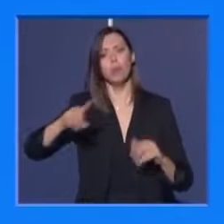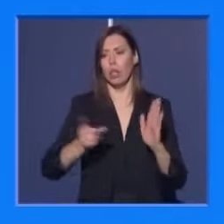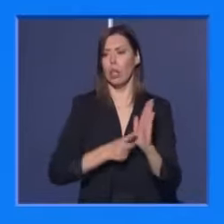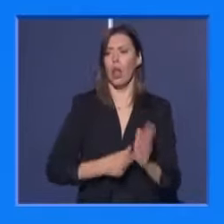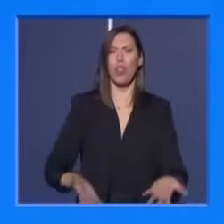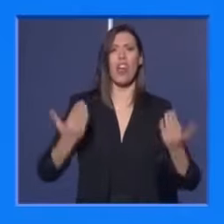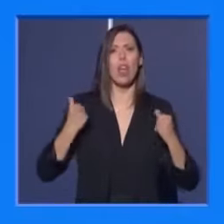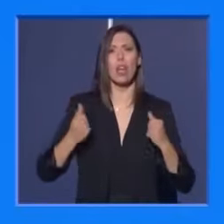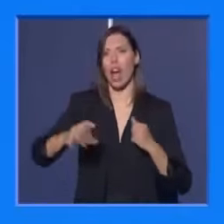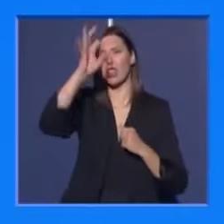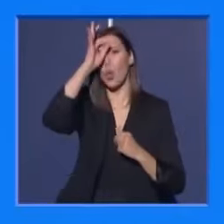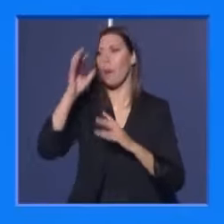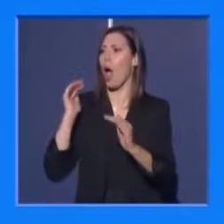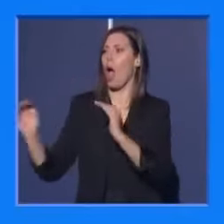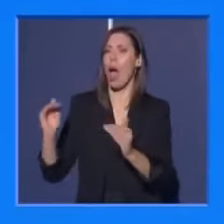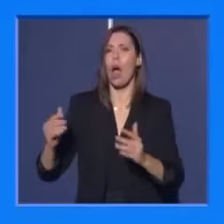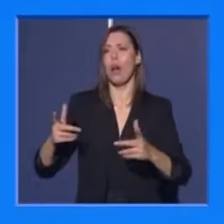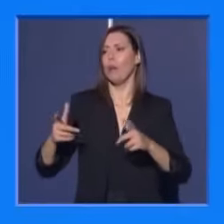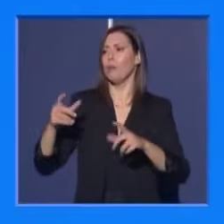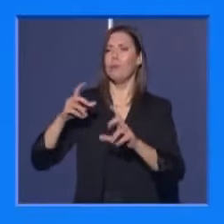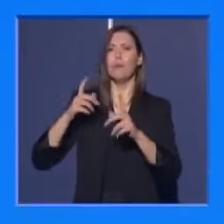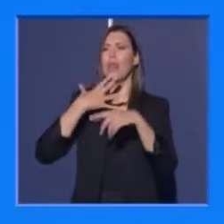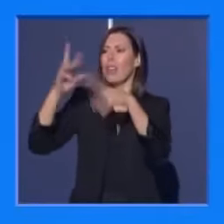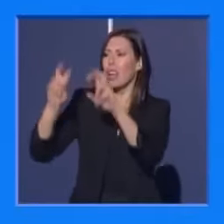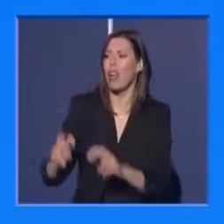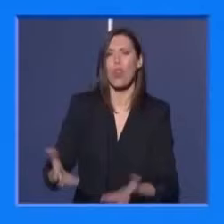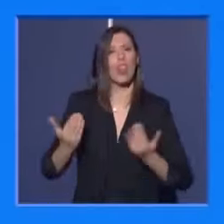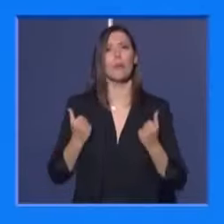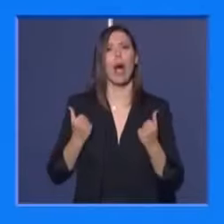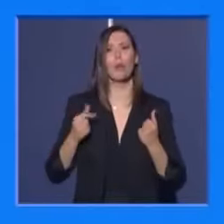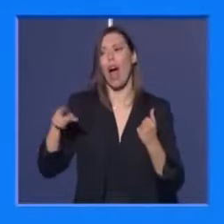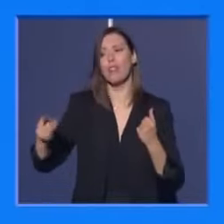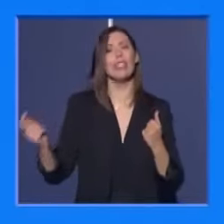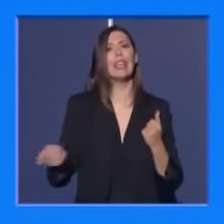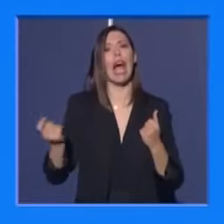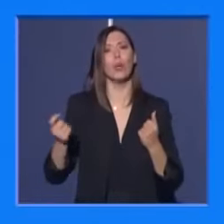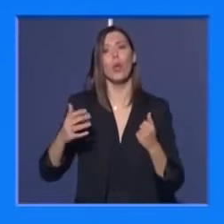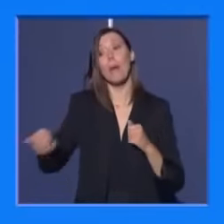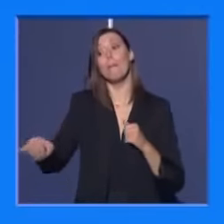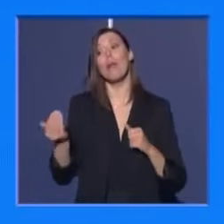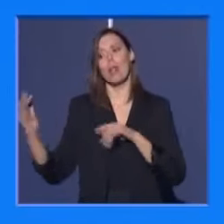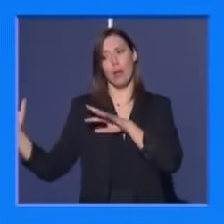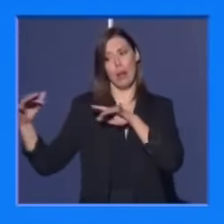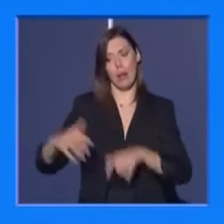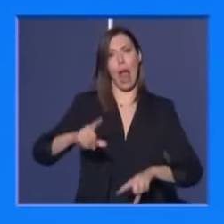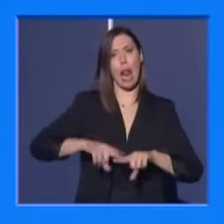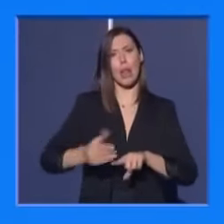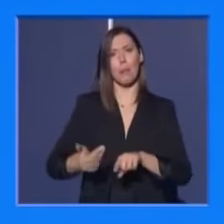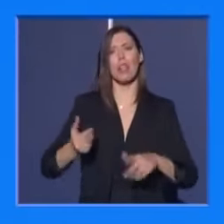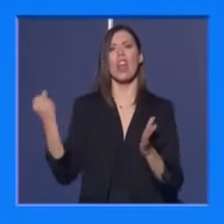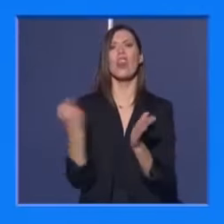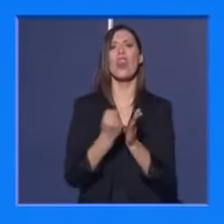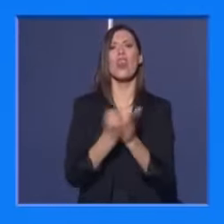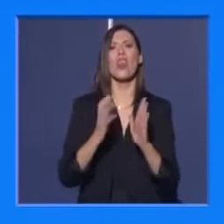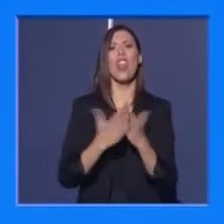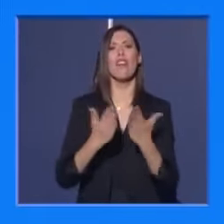ποιοι είναι. Αφήστε που πολλοί σχίζουν τα διαβατήριά τους πριν φτάσουν εδώ. Και επιμένω σε αυτό το